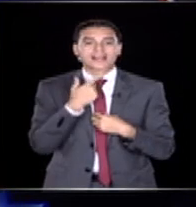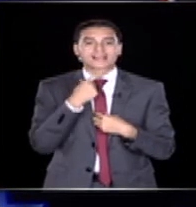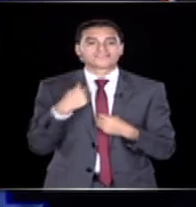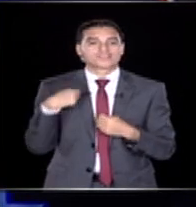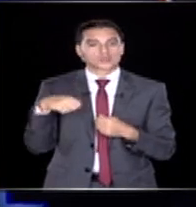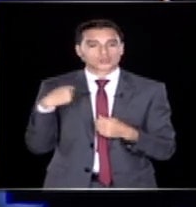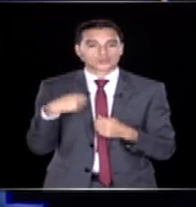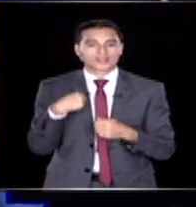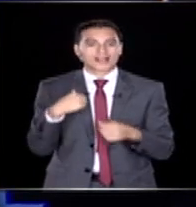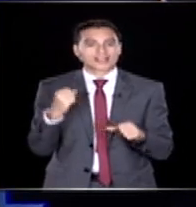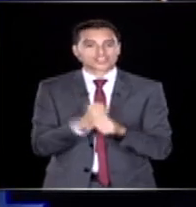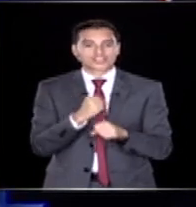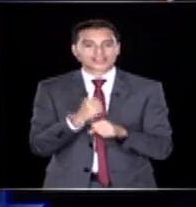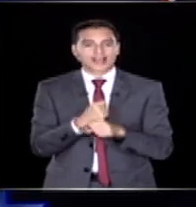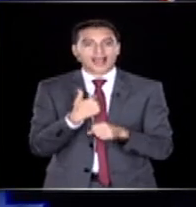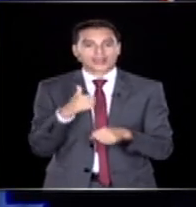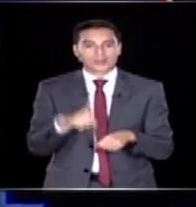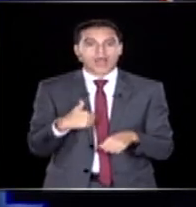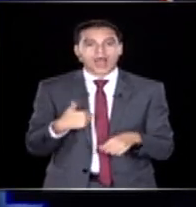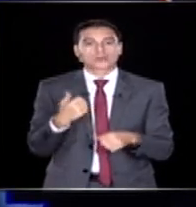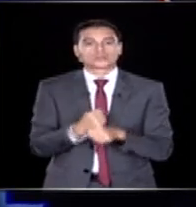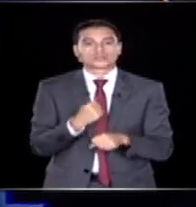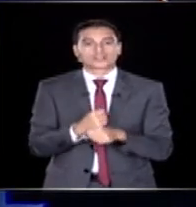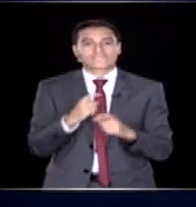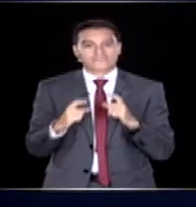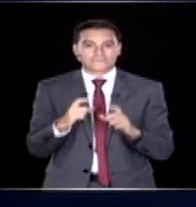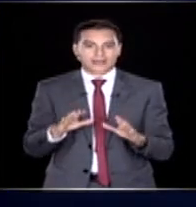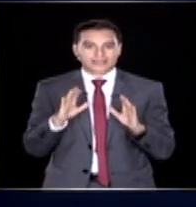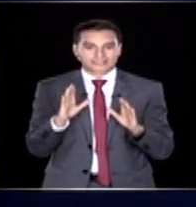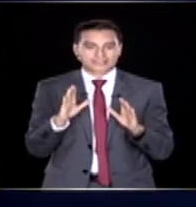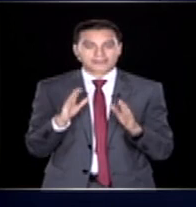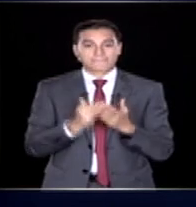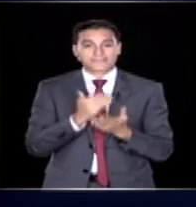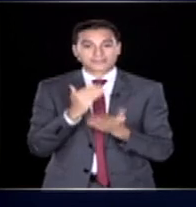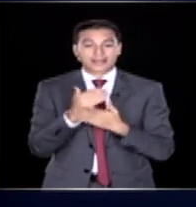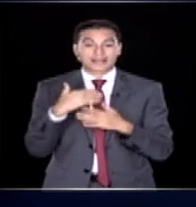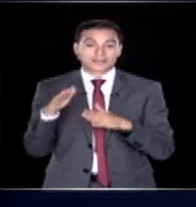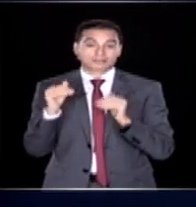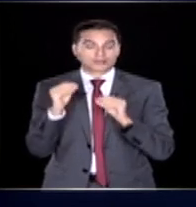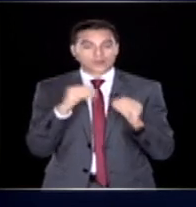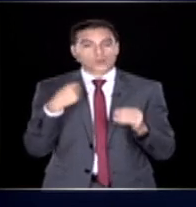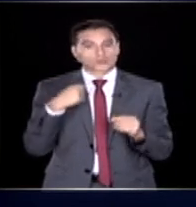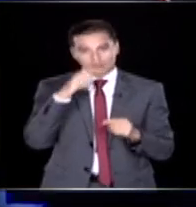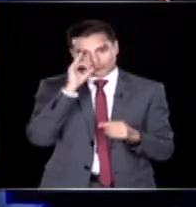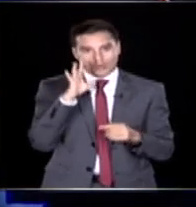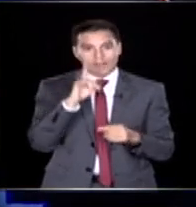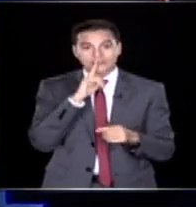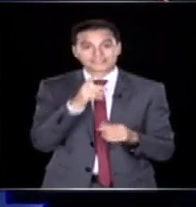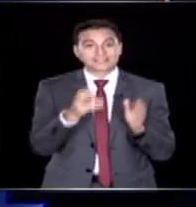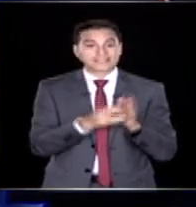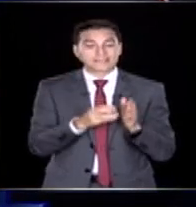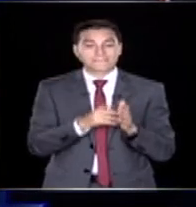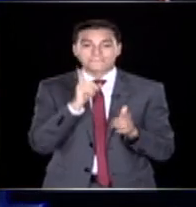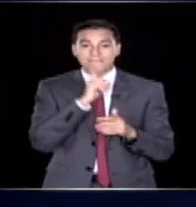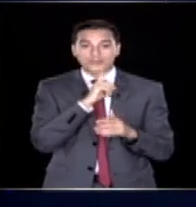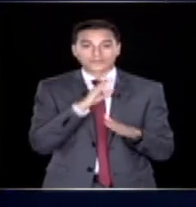وزاره، بس في نفس الوقت انا حاليا عايز اشتغل في بنك. وانتي خريجه تجاره بني سويف. اه بالظبط كده. فيعني ايه